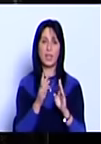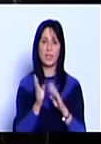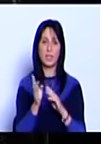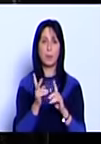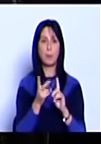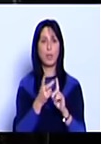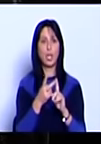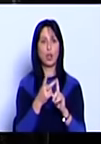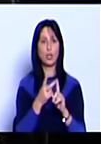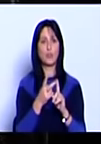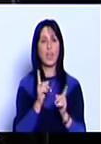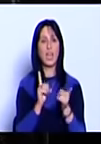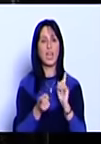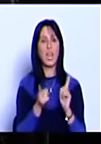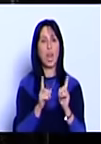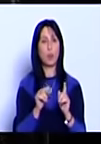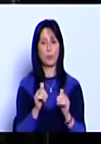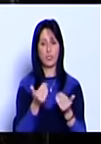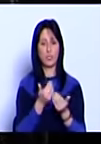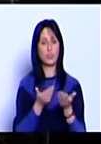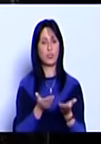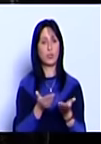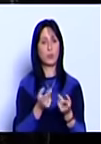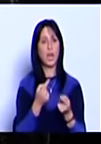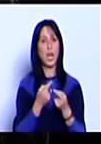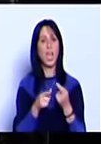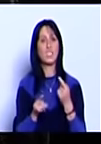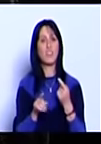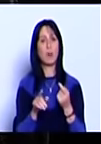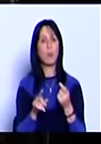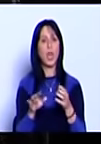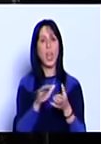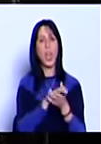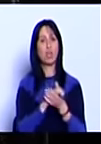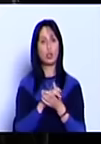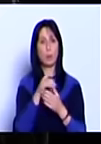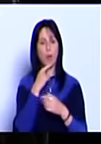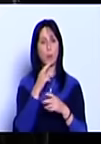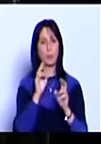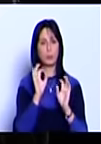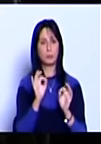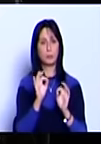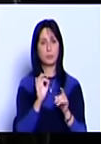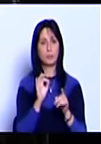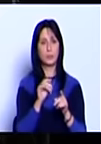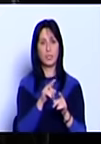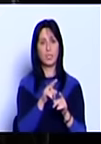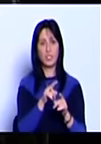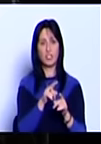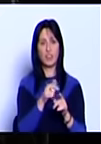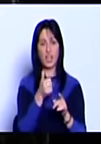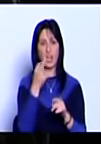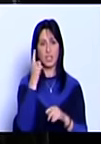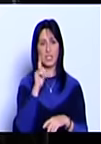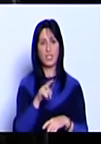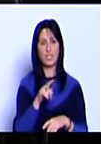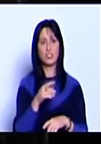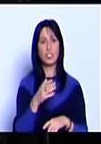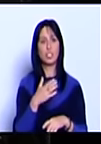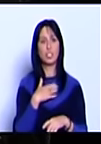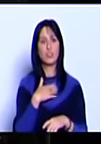მაგრამ მეორეა ის რეალობა, რომელშიც ცხოვრობთ, განსხვავებულთა ერთობას ვიზიარებთო ბძანეთ თქვენ. თუმცა თქვენ კარგად იცით,